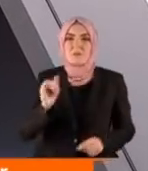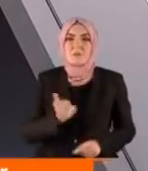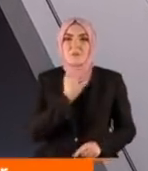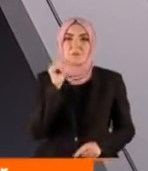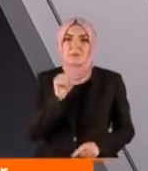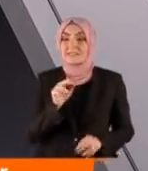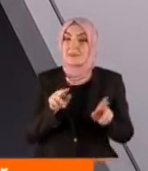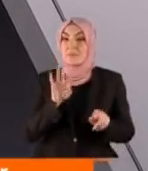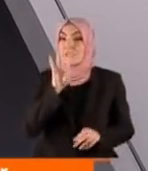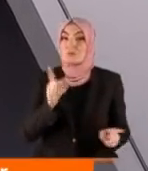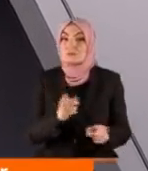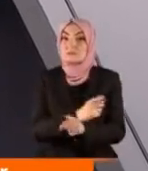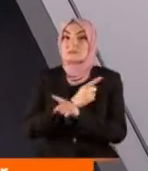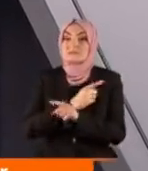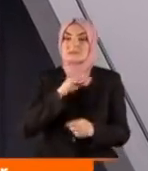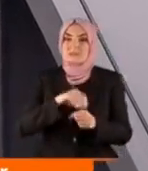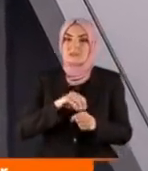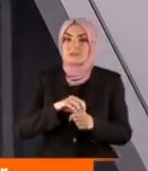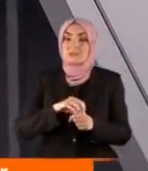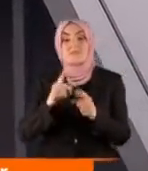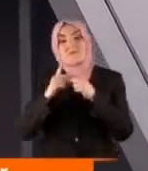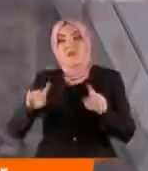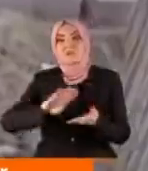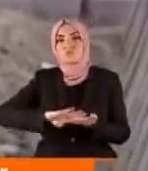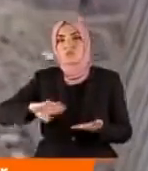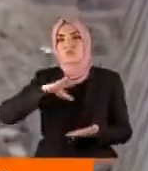düzenleme var yasada. İşte detayları.